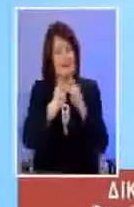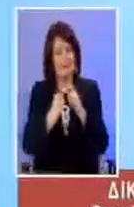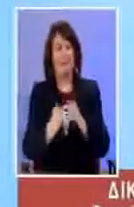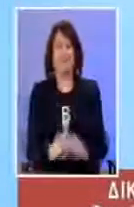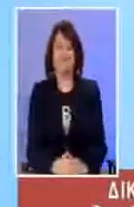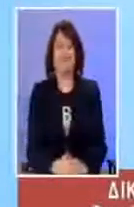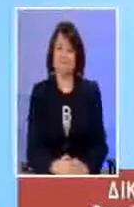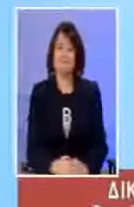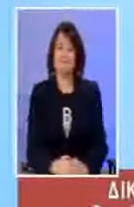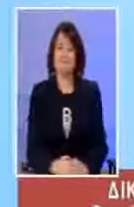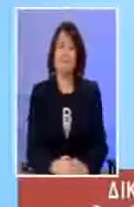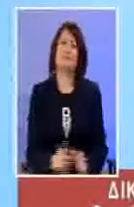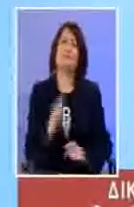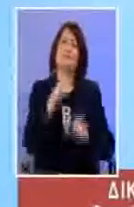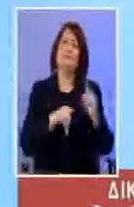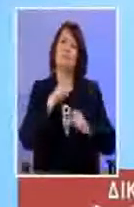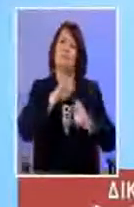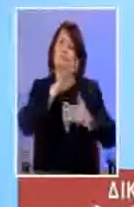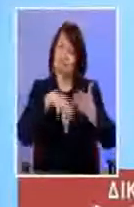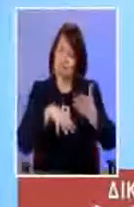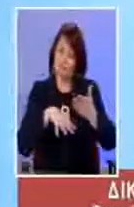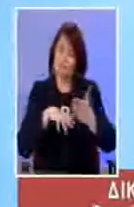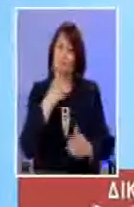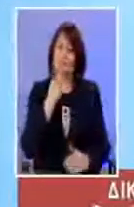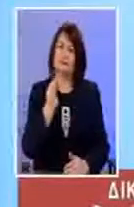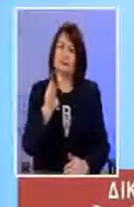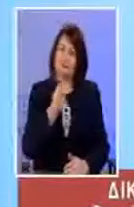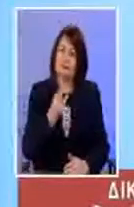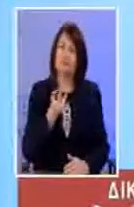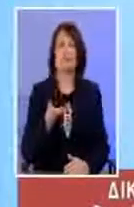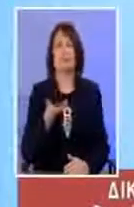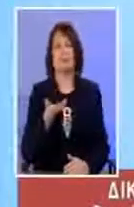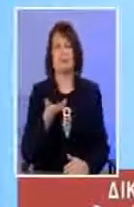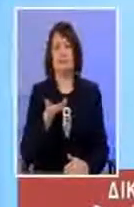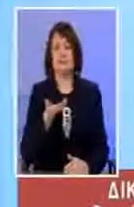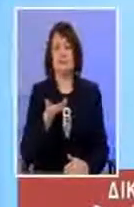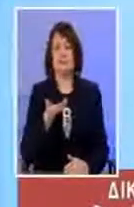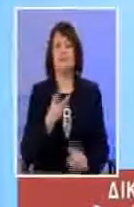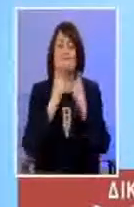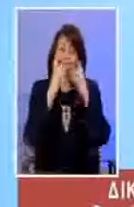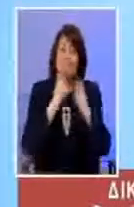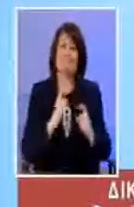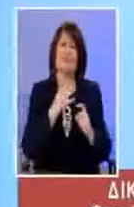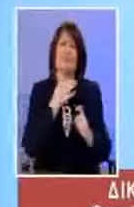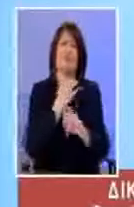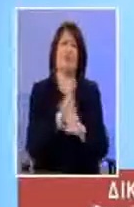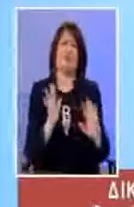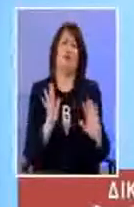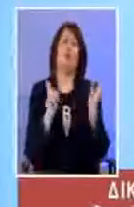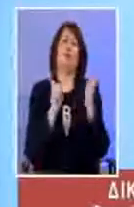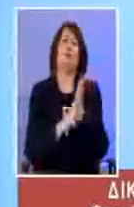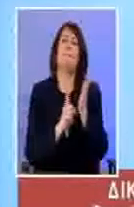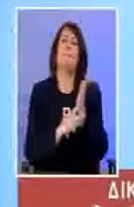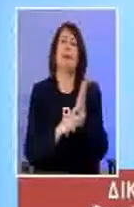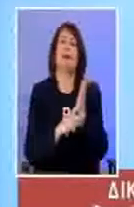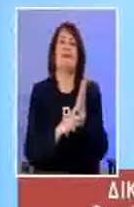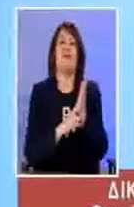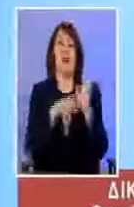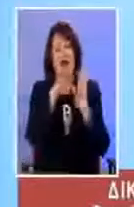Είναι όμως κάποια κείμενα και γι' αυτό εδώ πρέπει οπωσδήποτε να υπάρξουν που τα